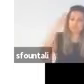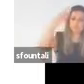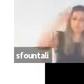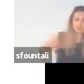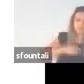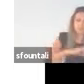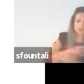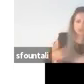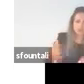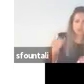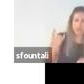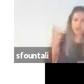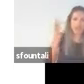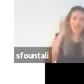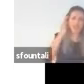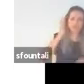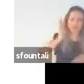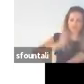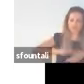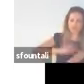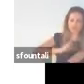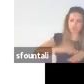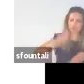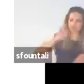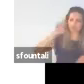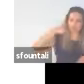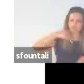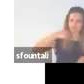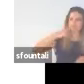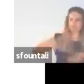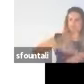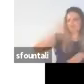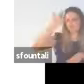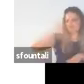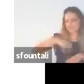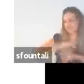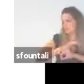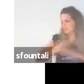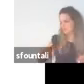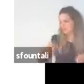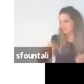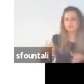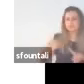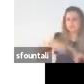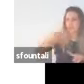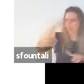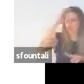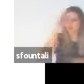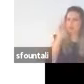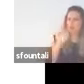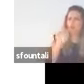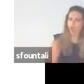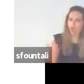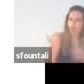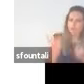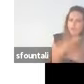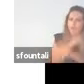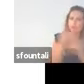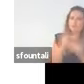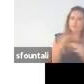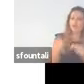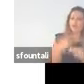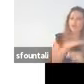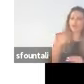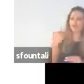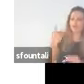τους, καταλήγουν να μην καταγγέλουν τον βιασμό και οι θύτες ξεφεύγουν με τα εγκλήματα αυτά χωρίς